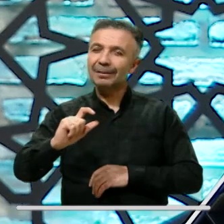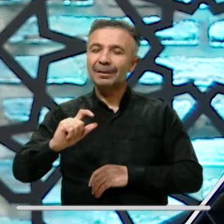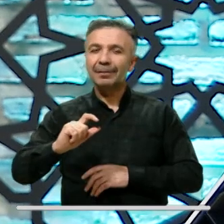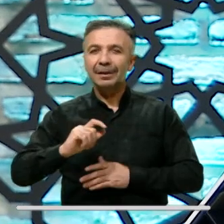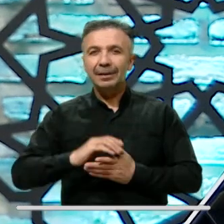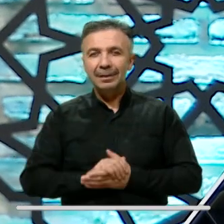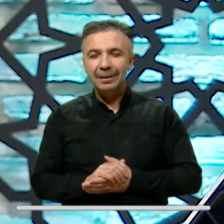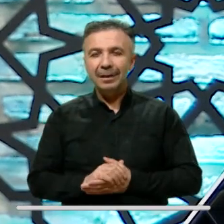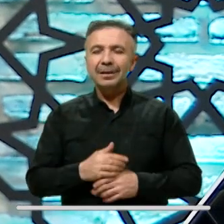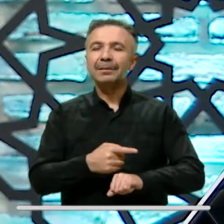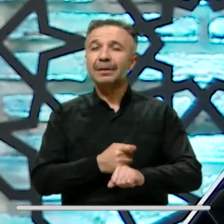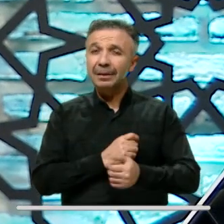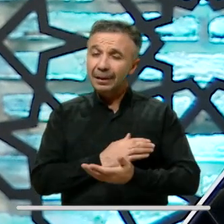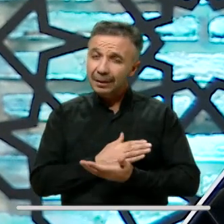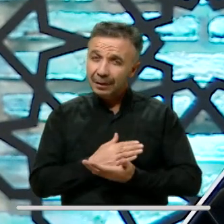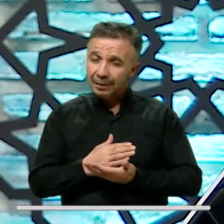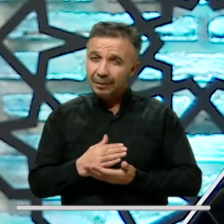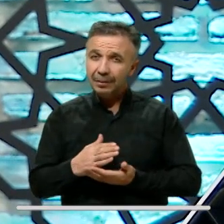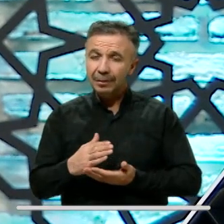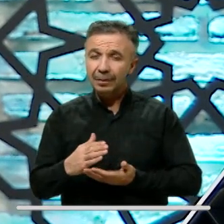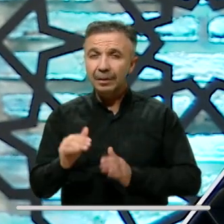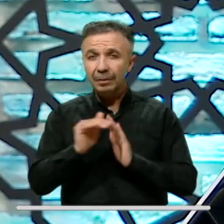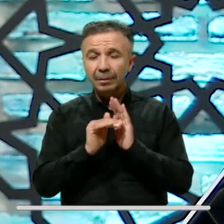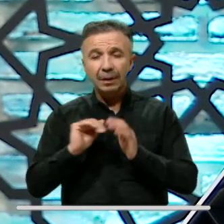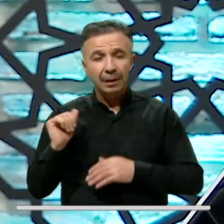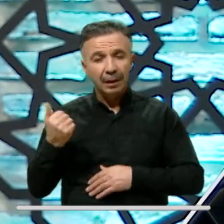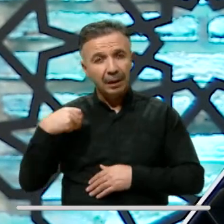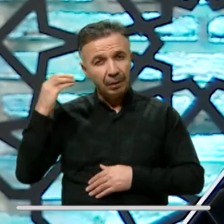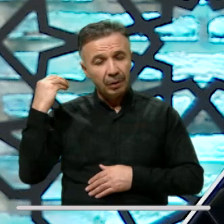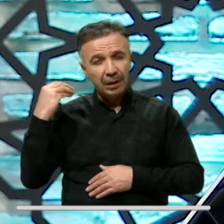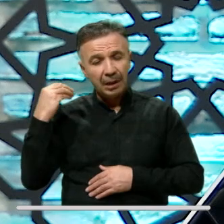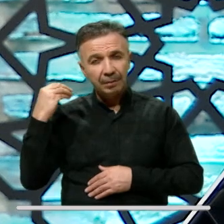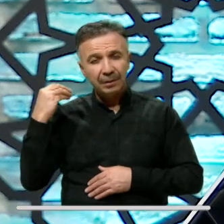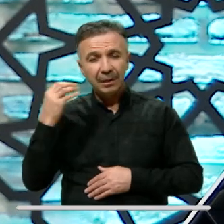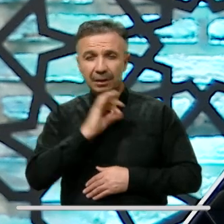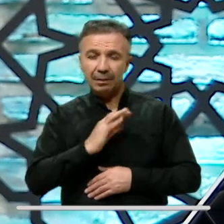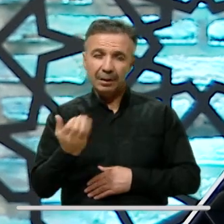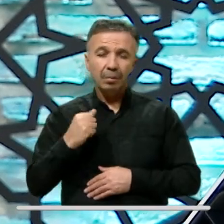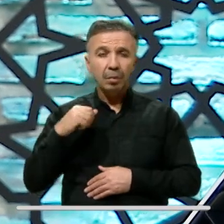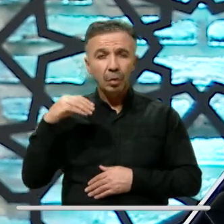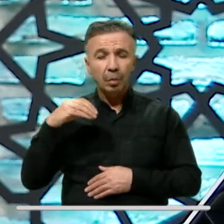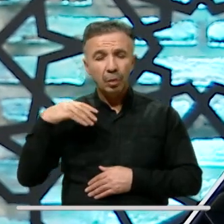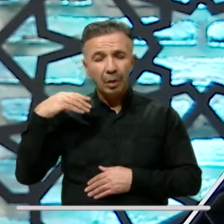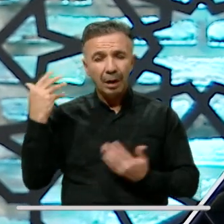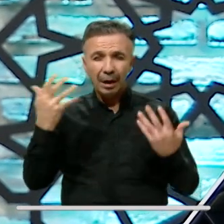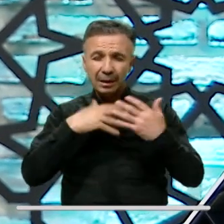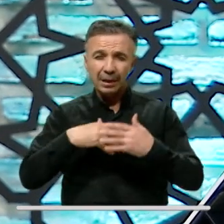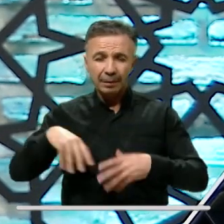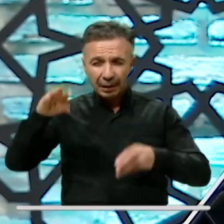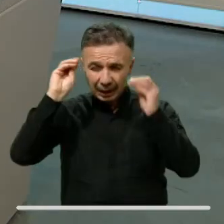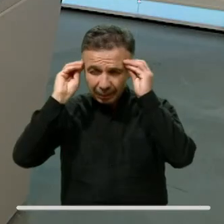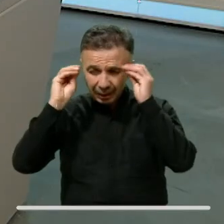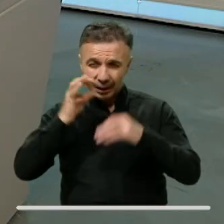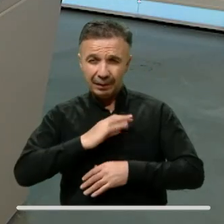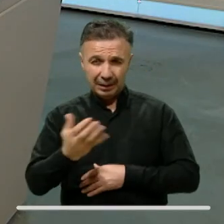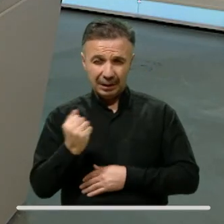adına yaklaşık bir saat süren programımızda çok kıymetli hocalarımızdan istifade ediyoruz. Bu akşam ilmine müracaat edeceğimiz